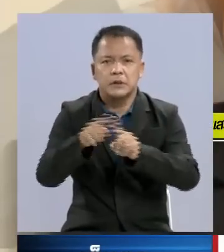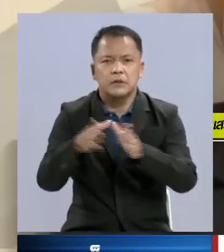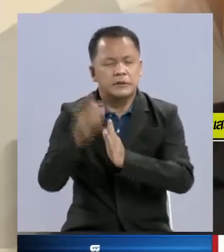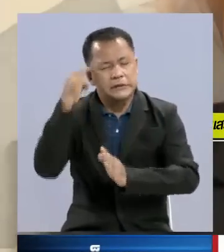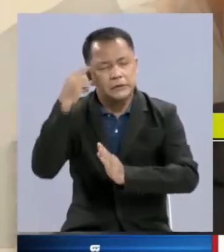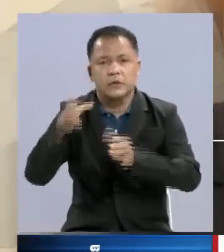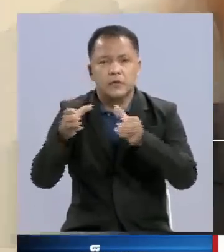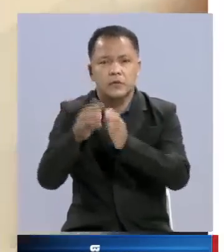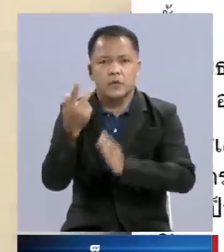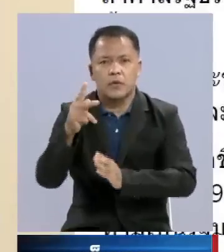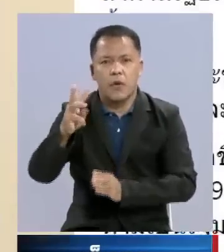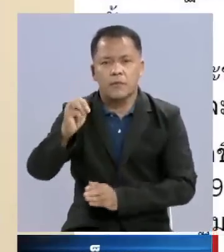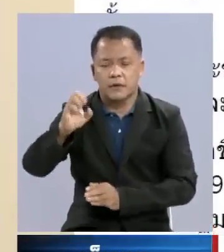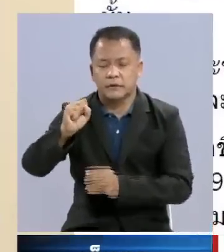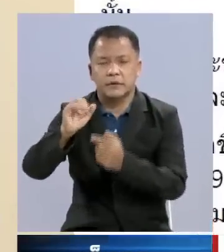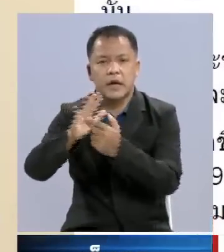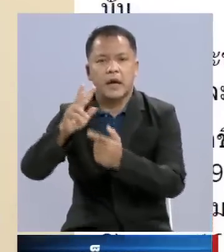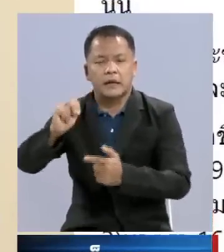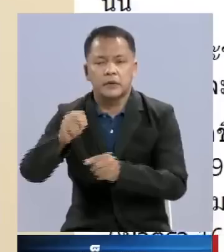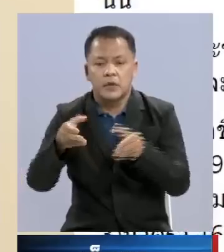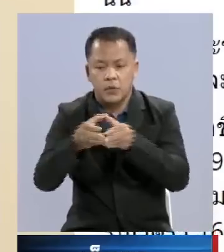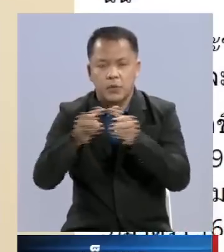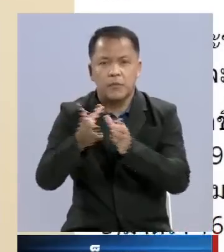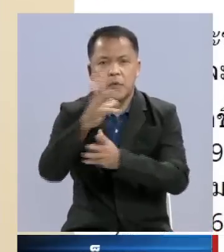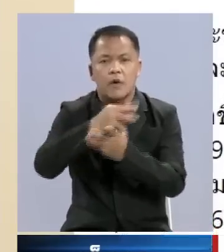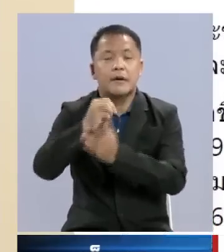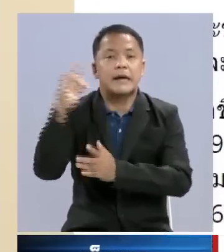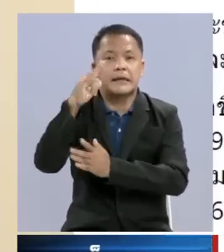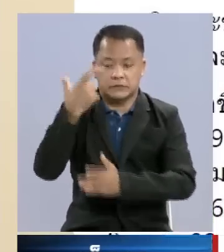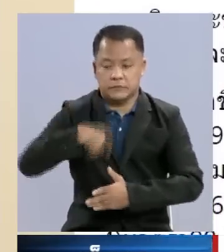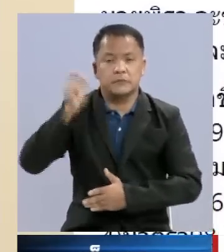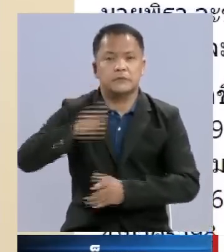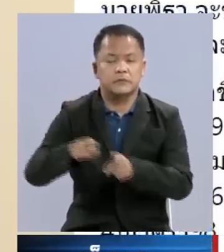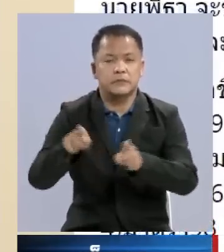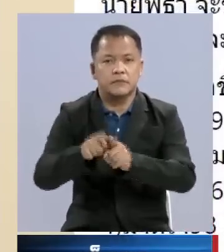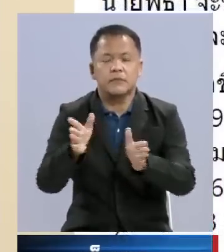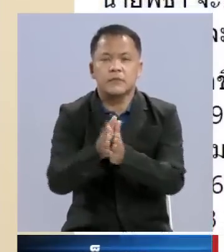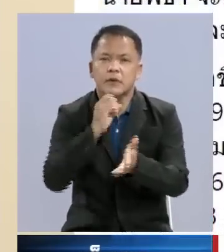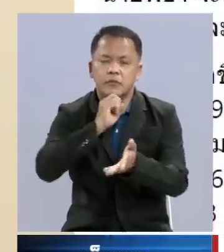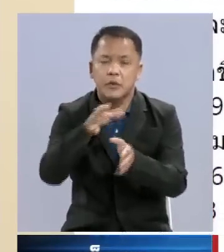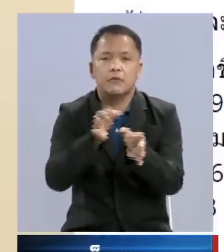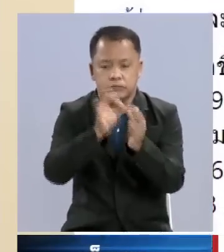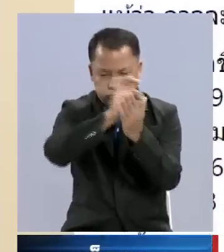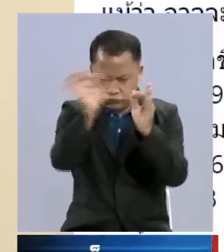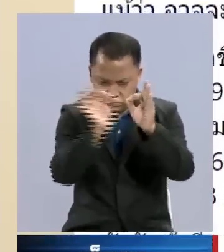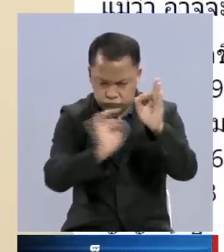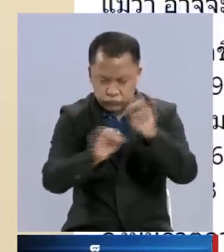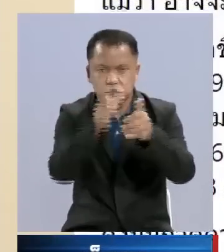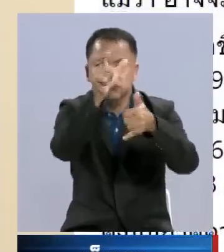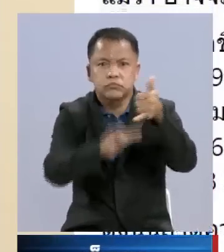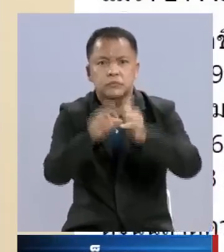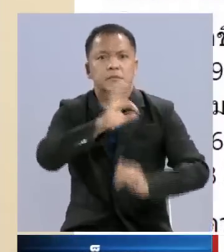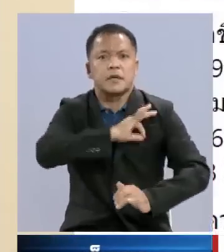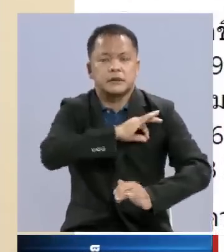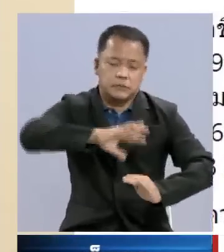คิดเห็นของคุณคมสันโพคงนะครับอาจารย์คณะนิติศาสตร์ของม.รังสิตที่ให้ความเห็นบอกว่ามีการเขียนไปจนถึงคุณสมบัติของส